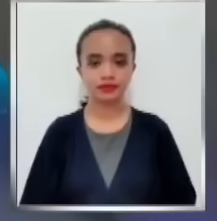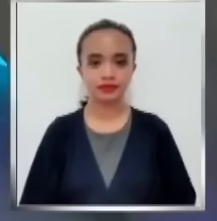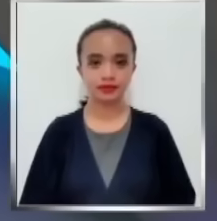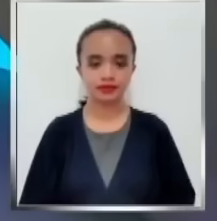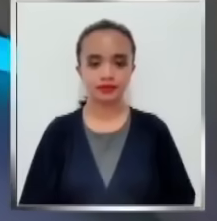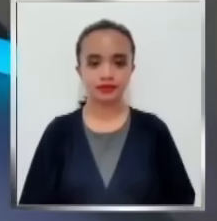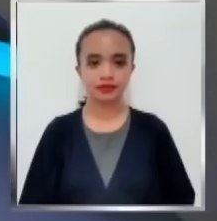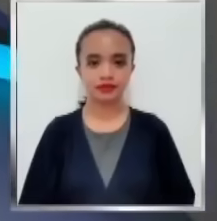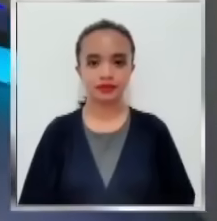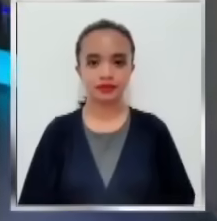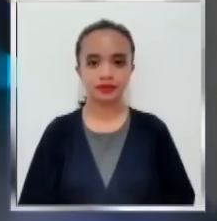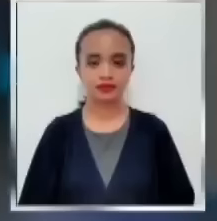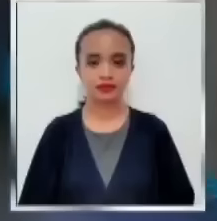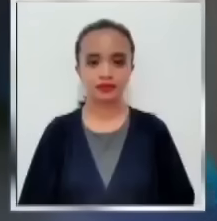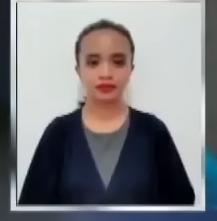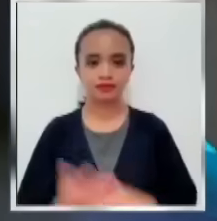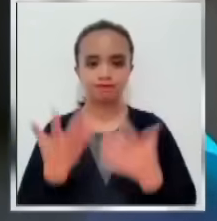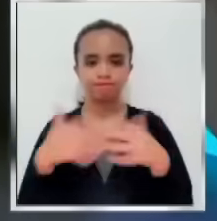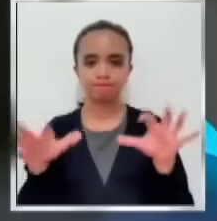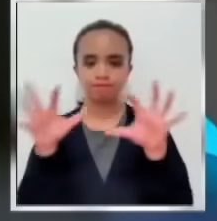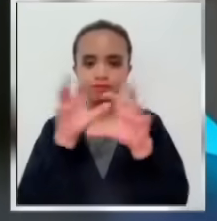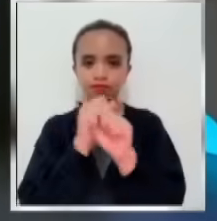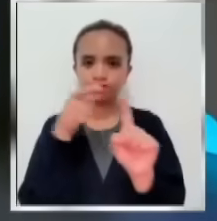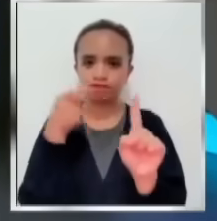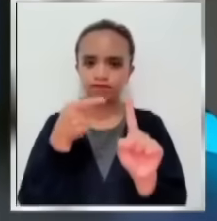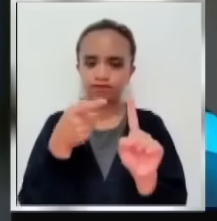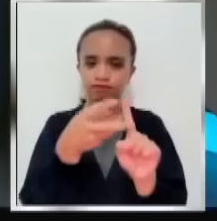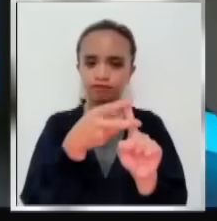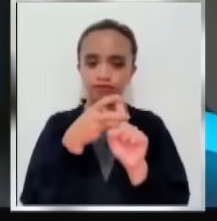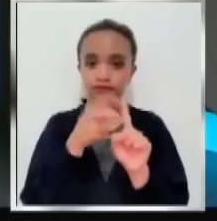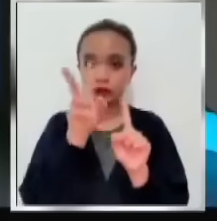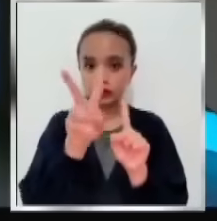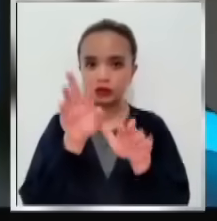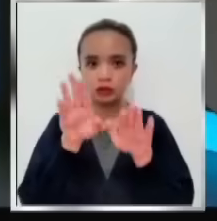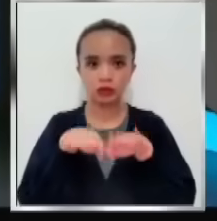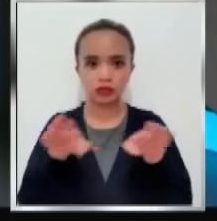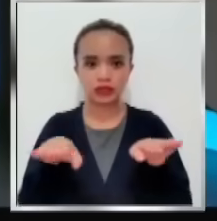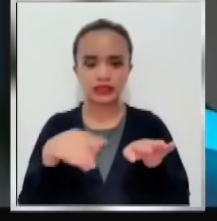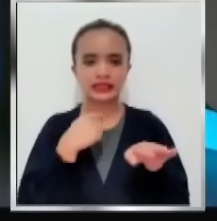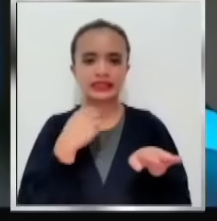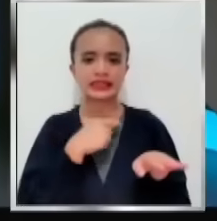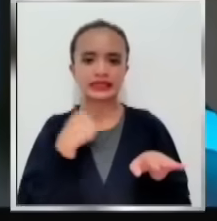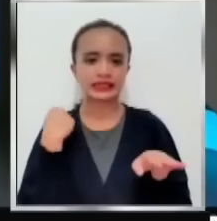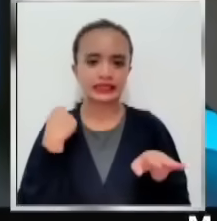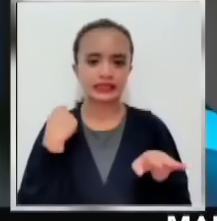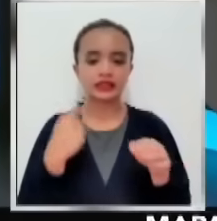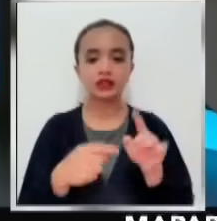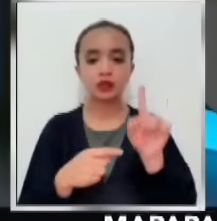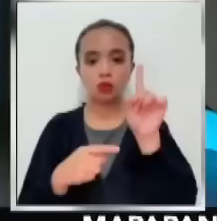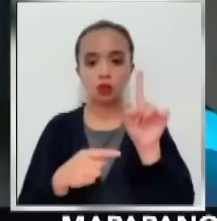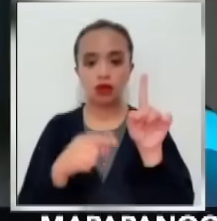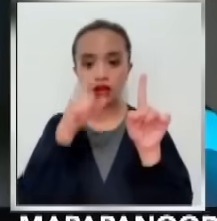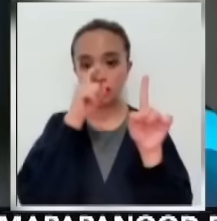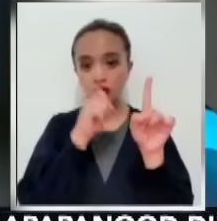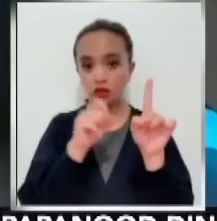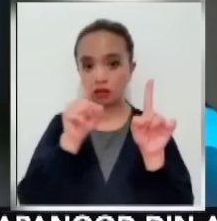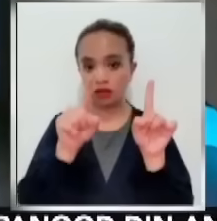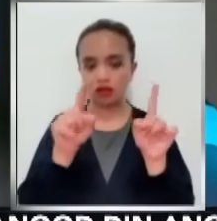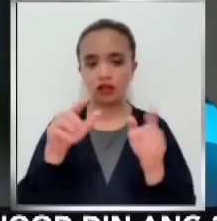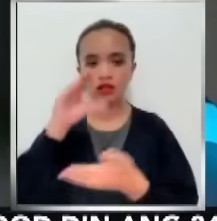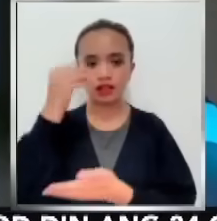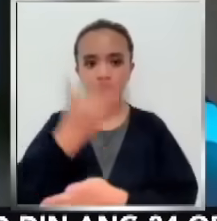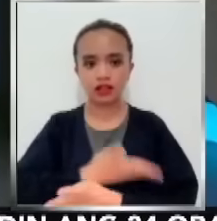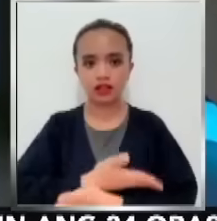Madugong nagtapos ang pang-hostage sa Nevesiha kung saan dalawang bata ang ginilitan. Nasawi ang isang taong gulang na bata na birthday pa man